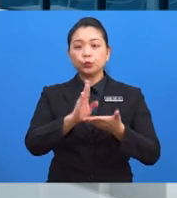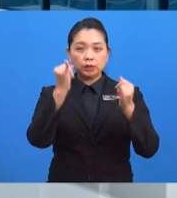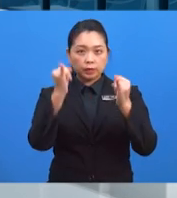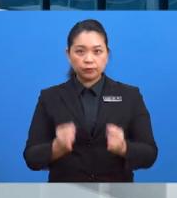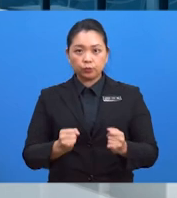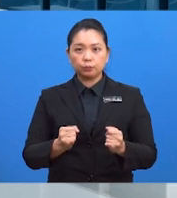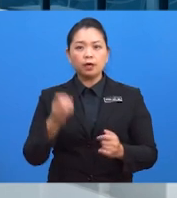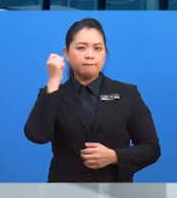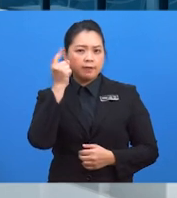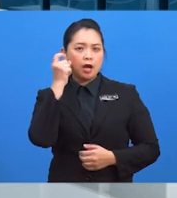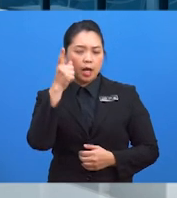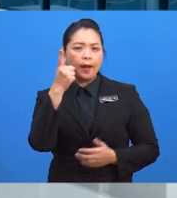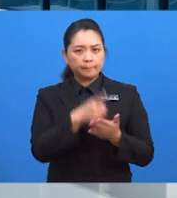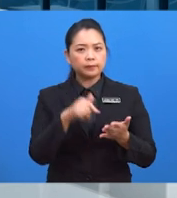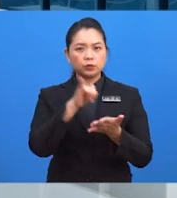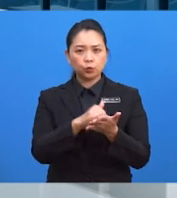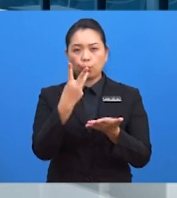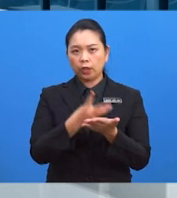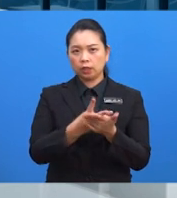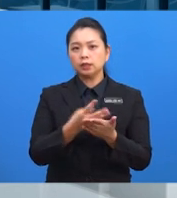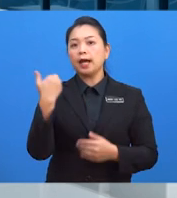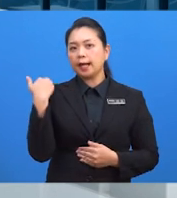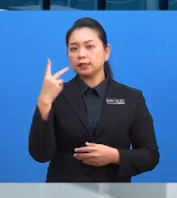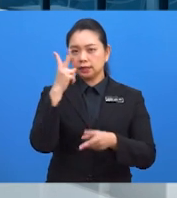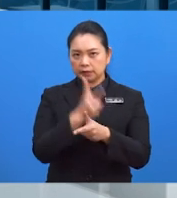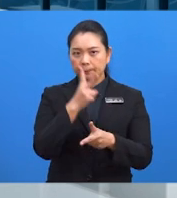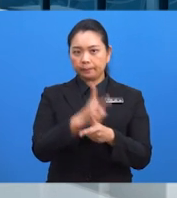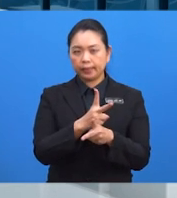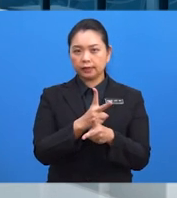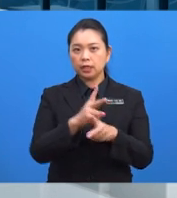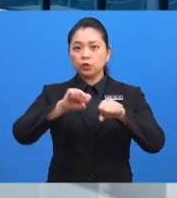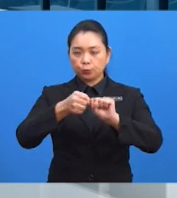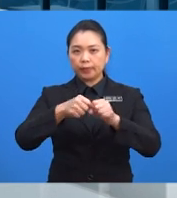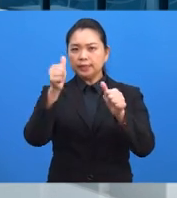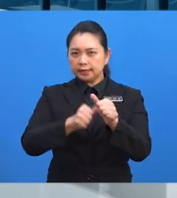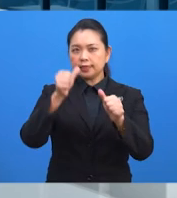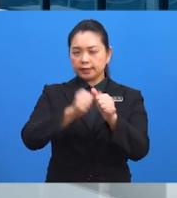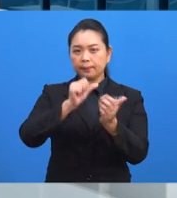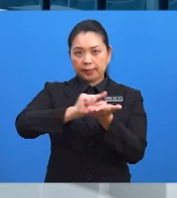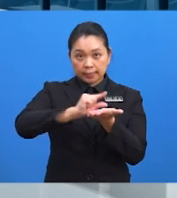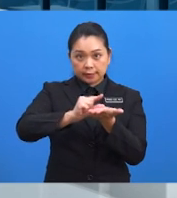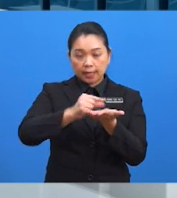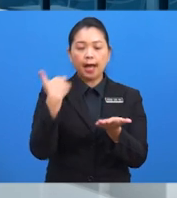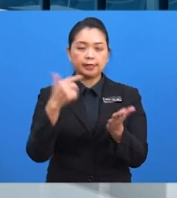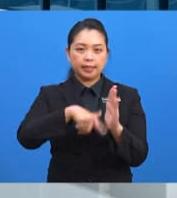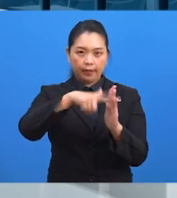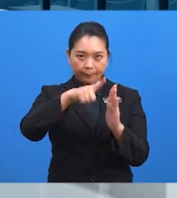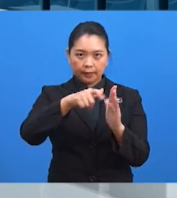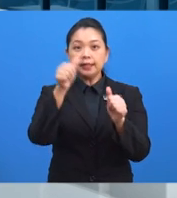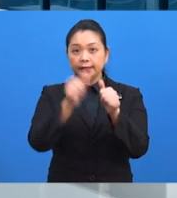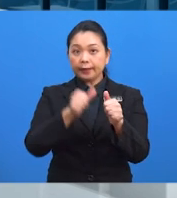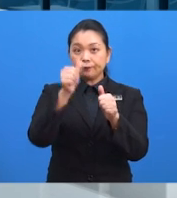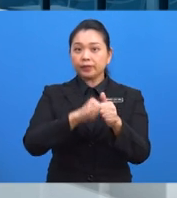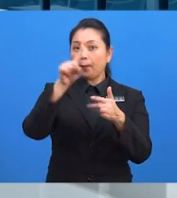memahami nilai sebenar wang, mempunyai simpanan dan juga supaya setiap pendapatan mempunyai lebihan setiap